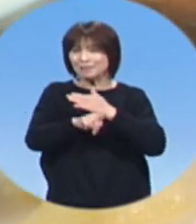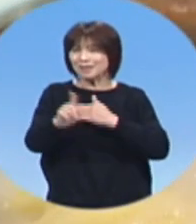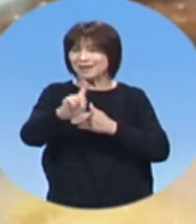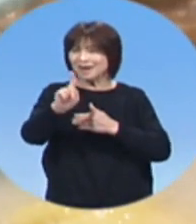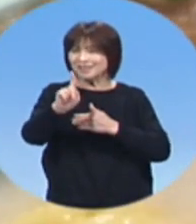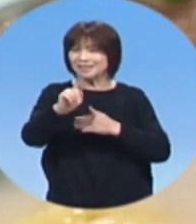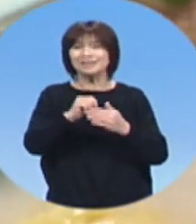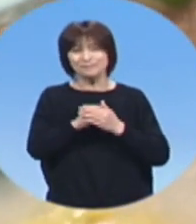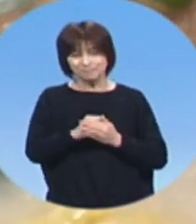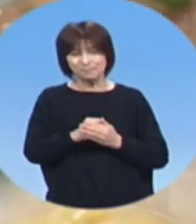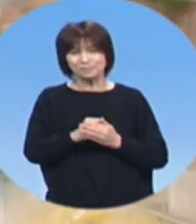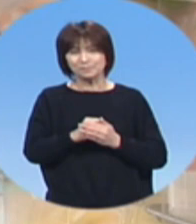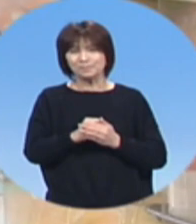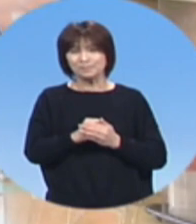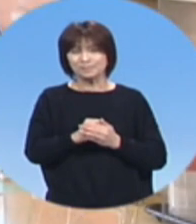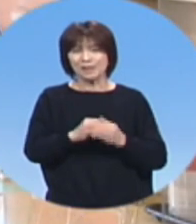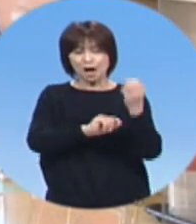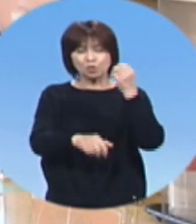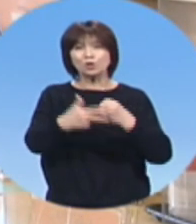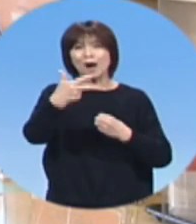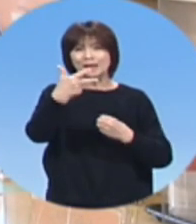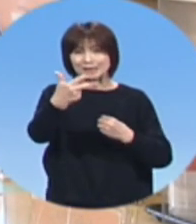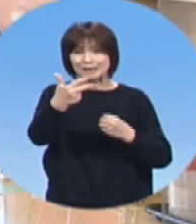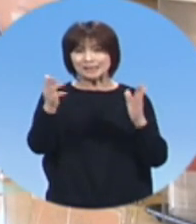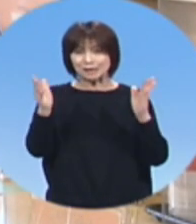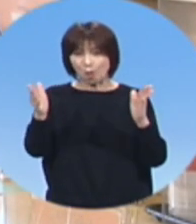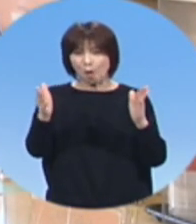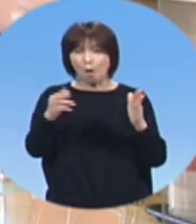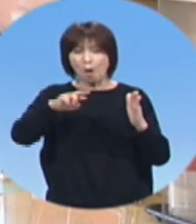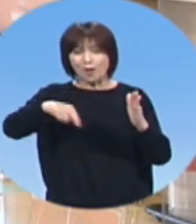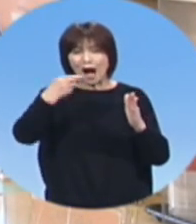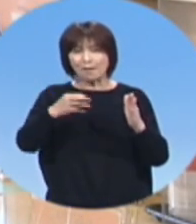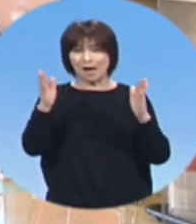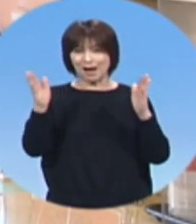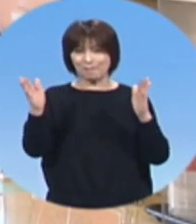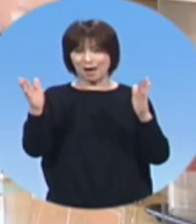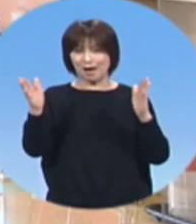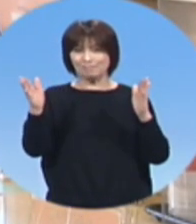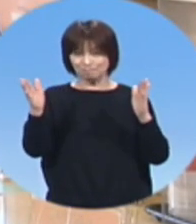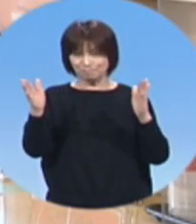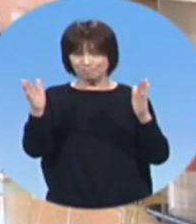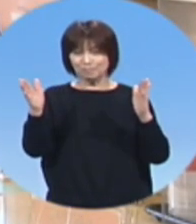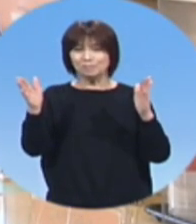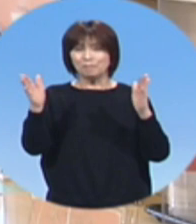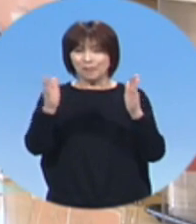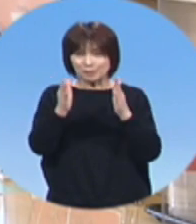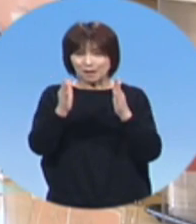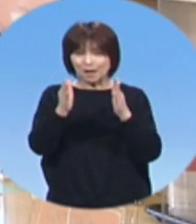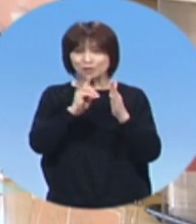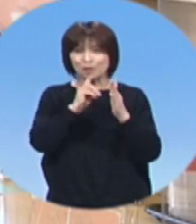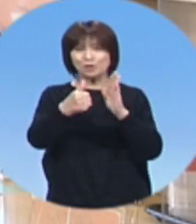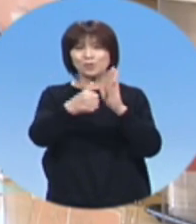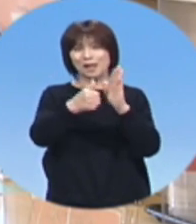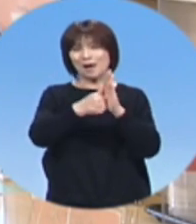しょう。 袖ヶ浦市のラーメンということで、袖ヶ浦ラーメン、ガウラーメンという